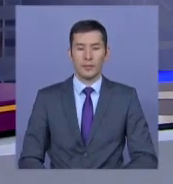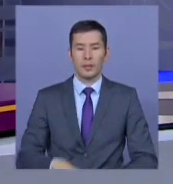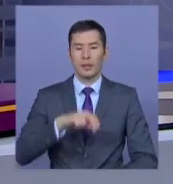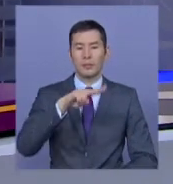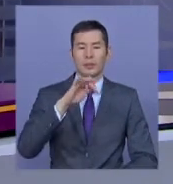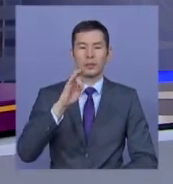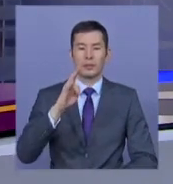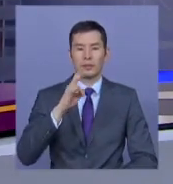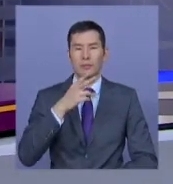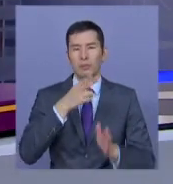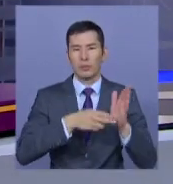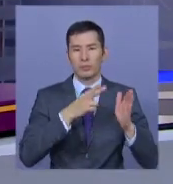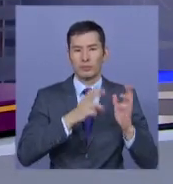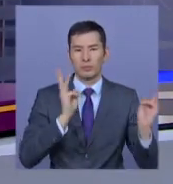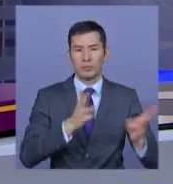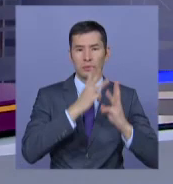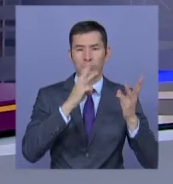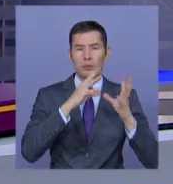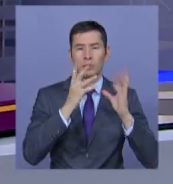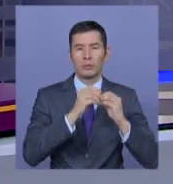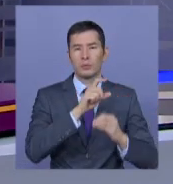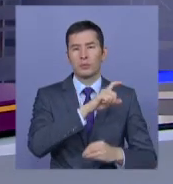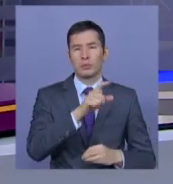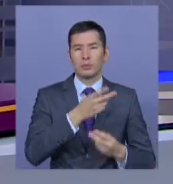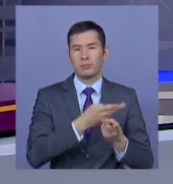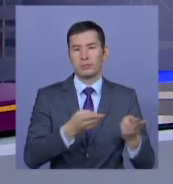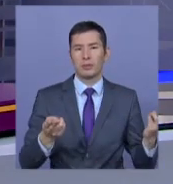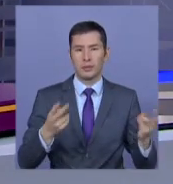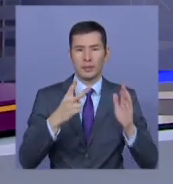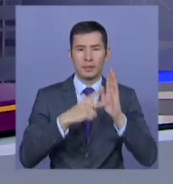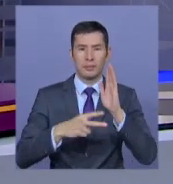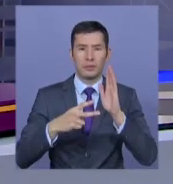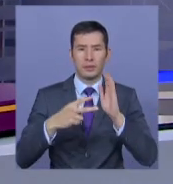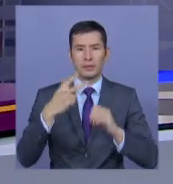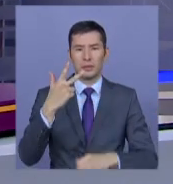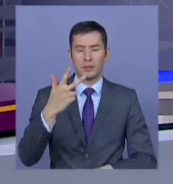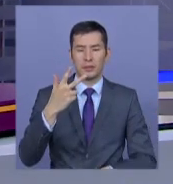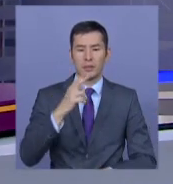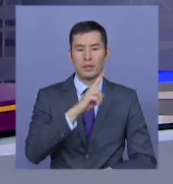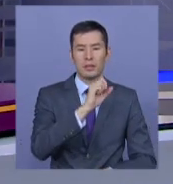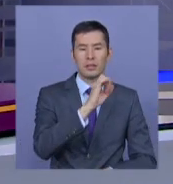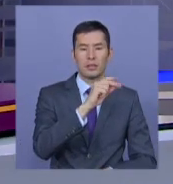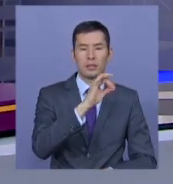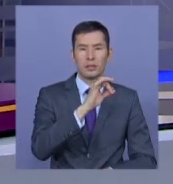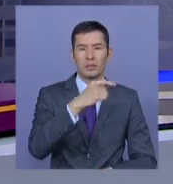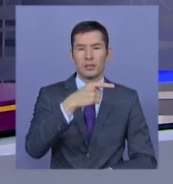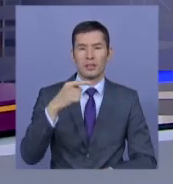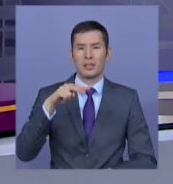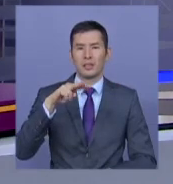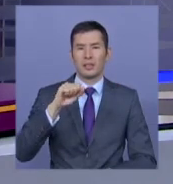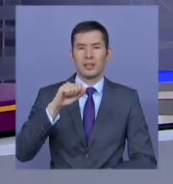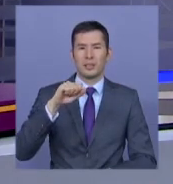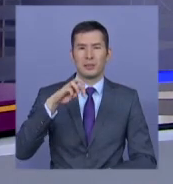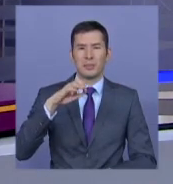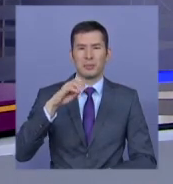Пәкістанда өртенген пойызда қаза болғандардың саны 73-ке жетті. Карачи, Равалпинди бағытында қатынаған Тезгам